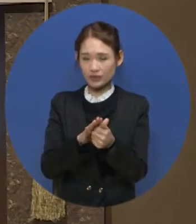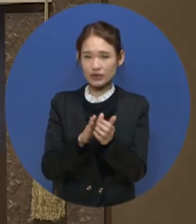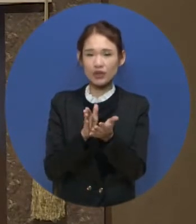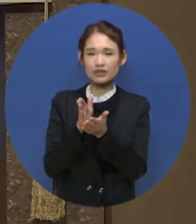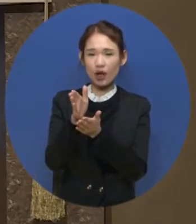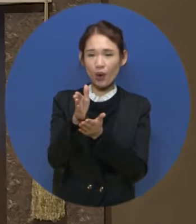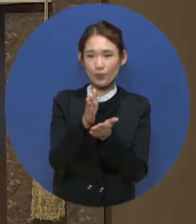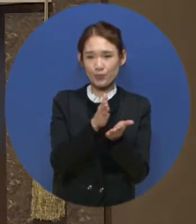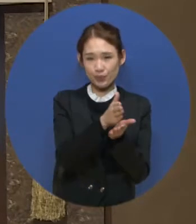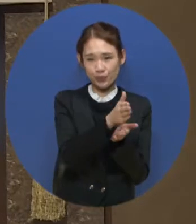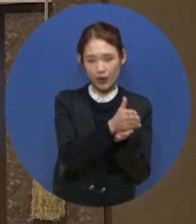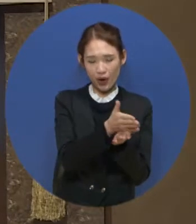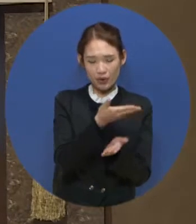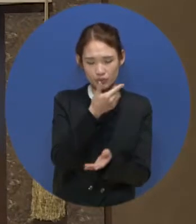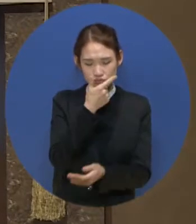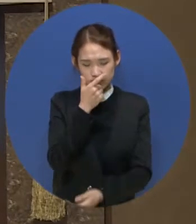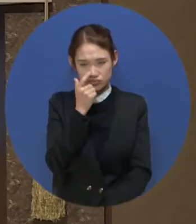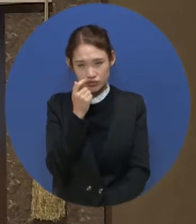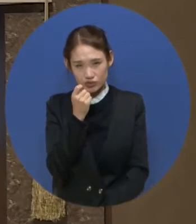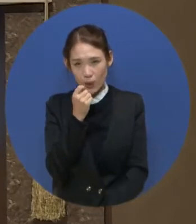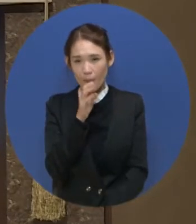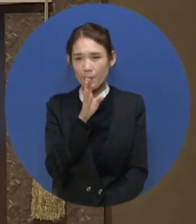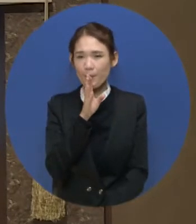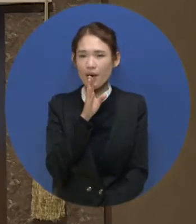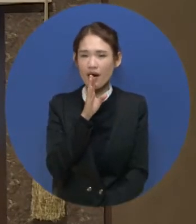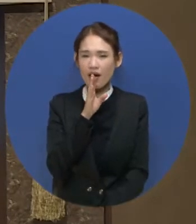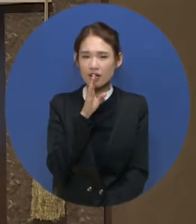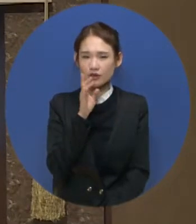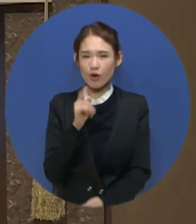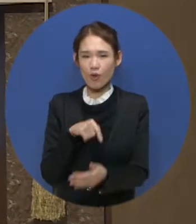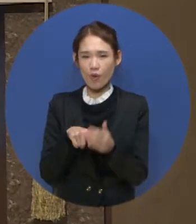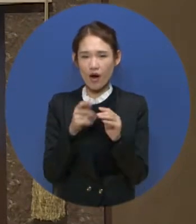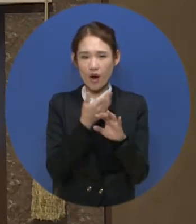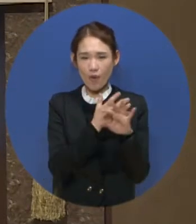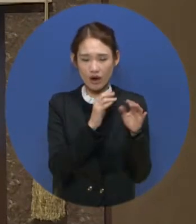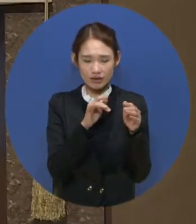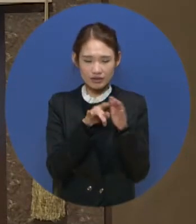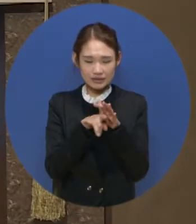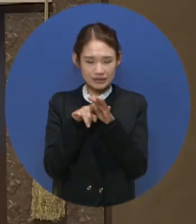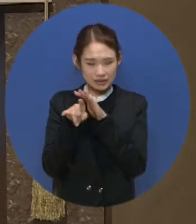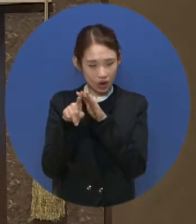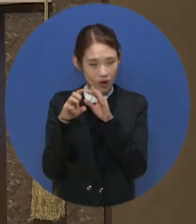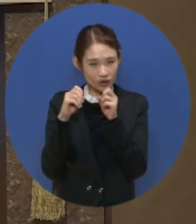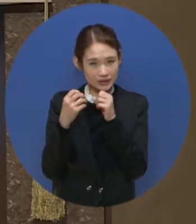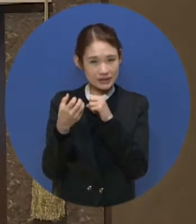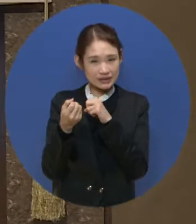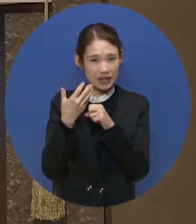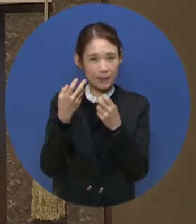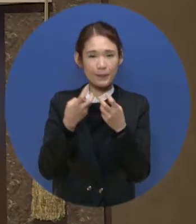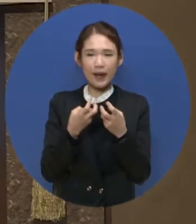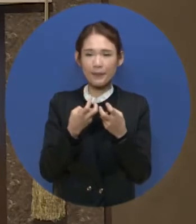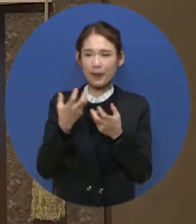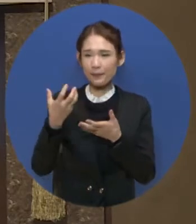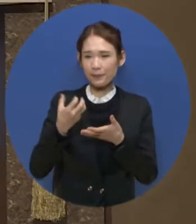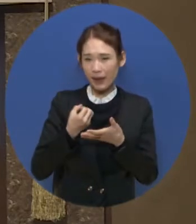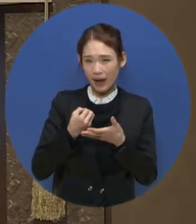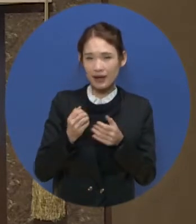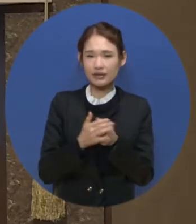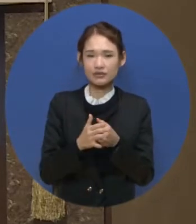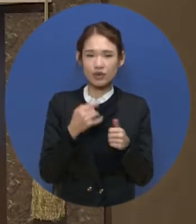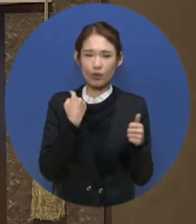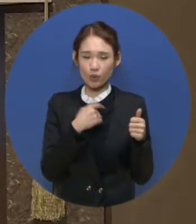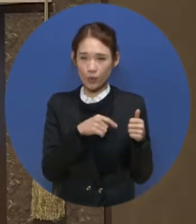좀 열악한 부분이 있었어요. 그래서 예. 외국에서 선진 그런 기법을 받아들여서 저희가 또 교육도